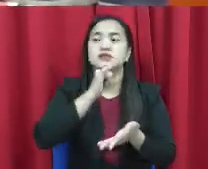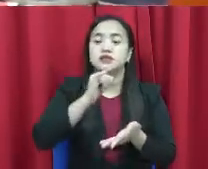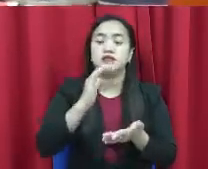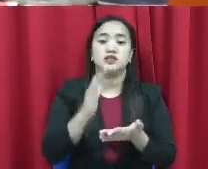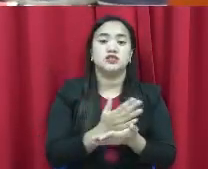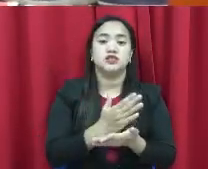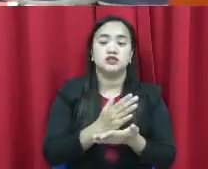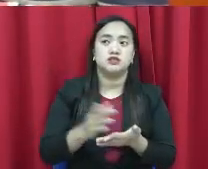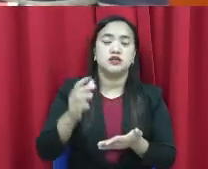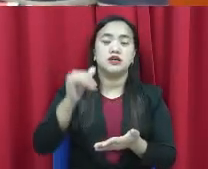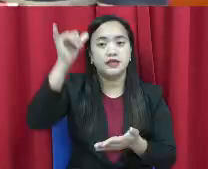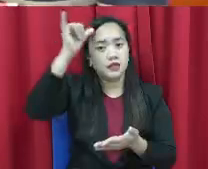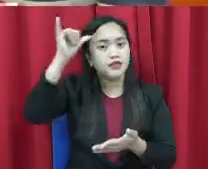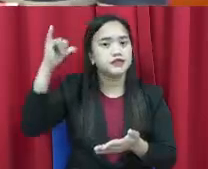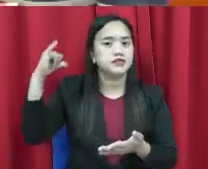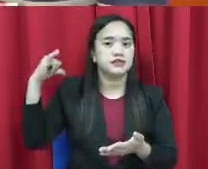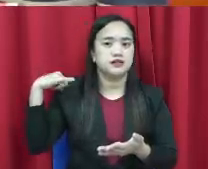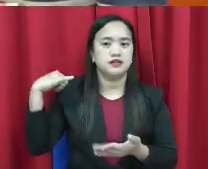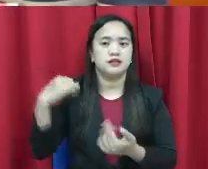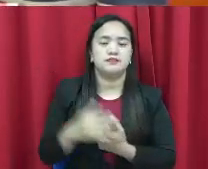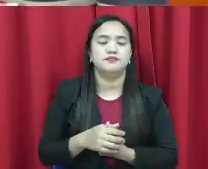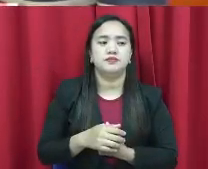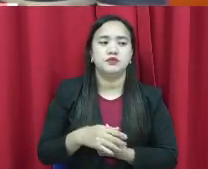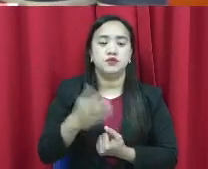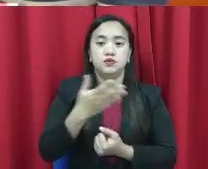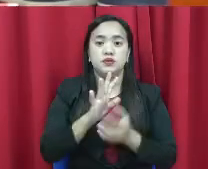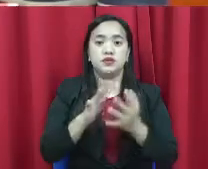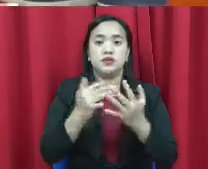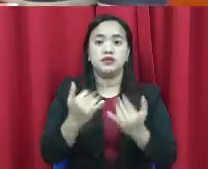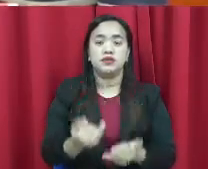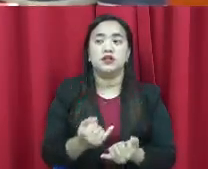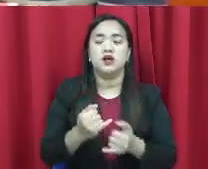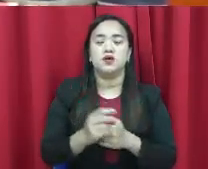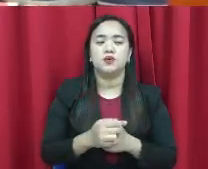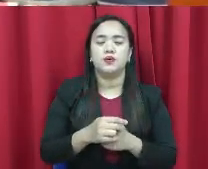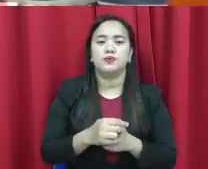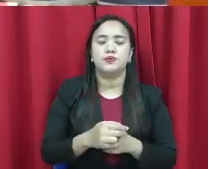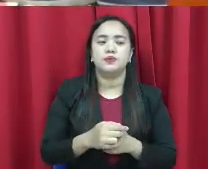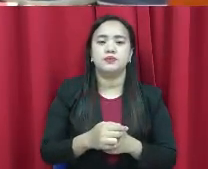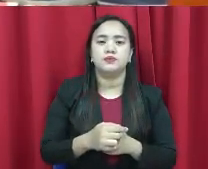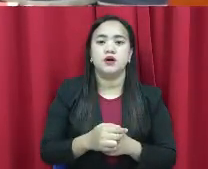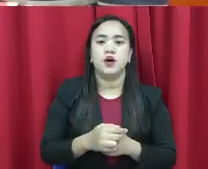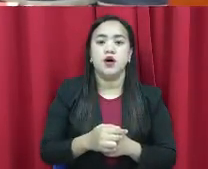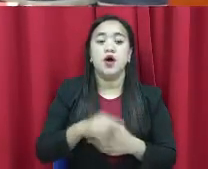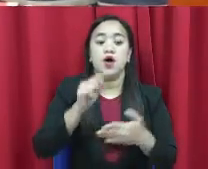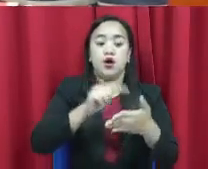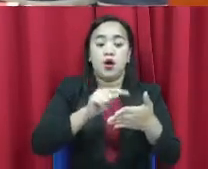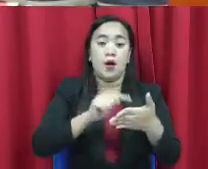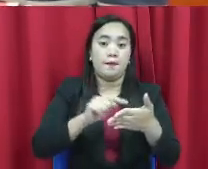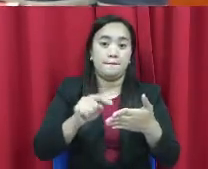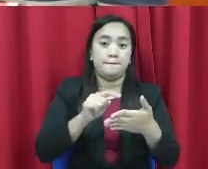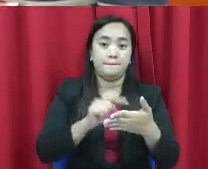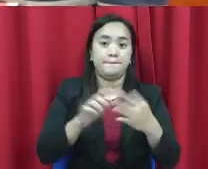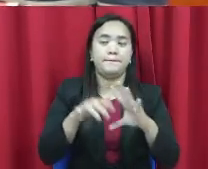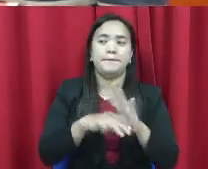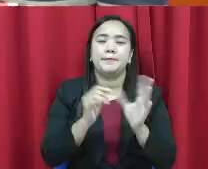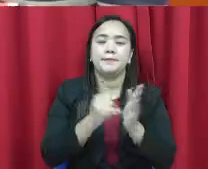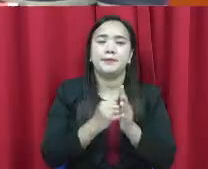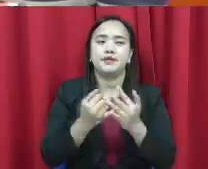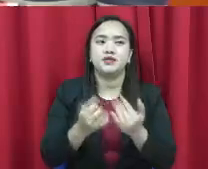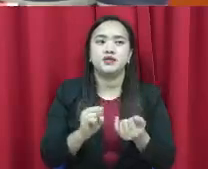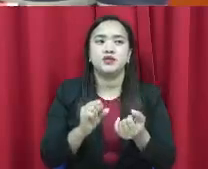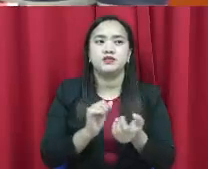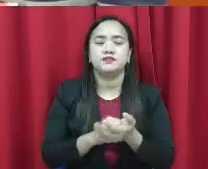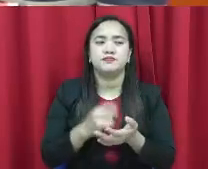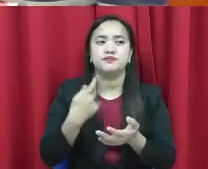doon kahapon Ay Ah pwede po kayong mag-comment diyan i-share ninyo kung ano po yung ano ninyo pero